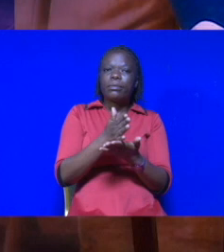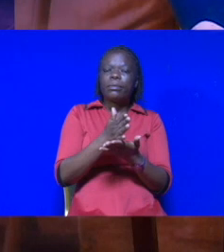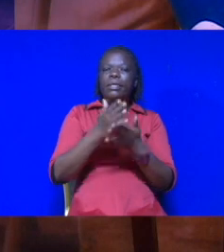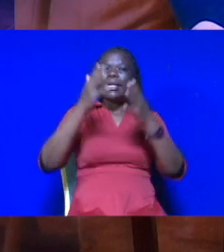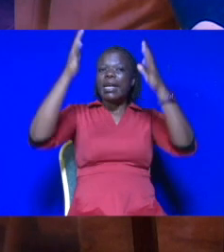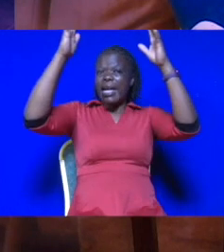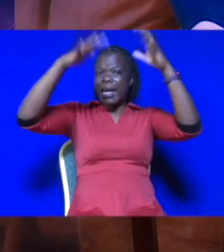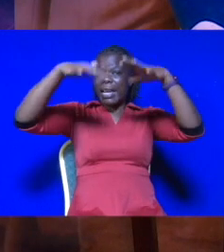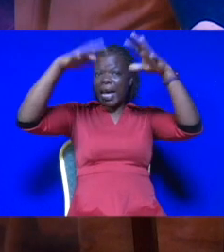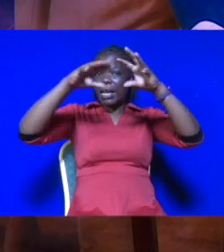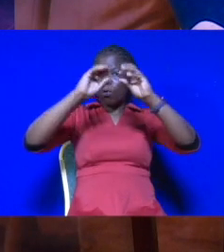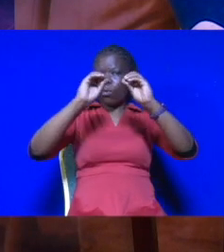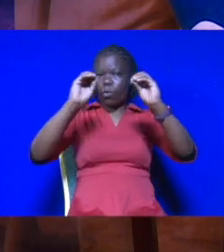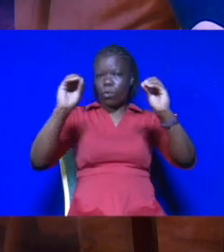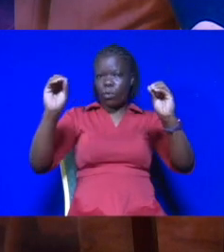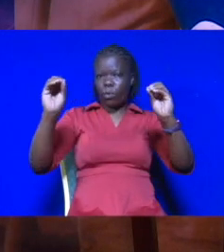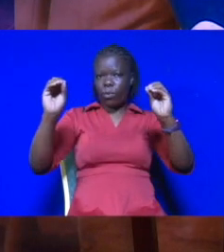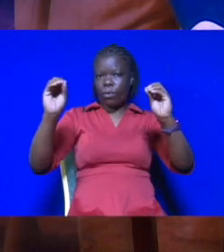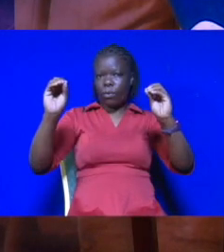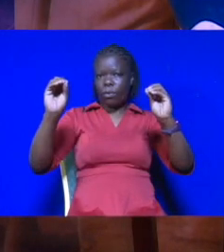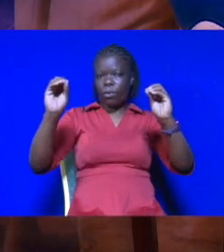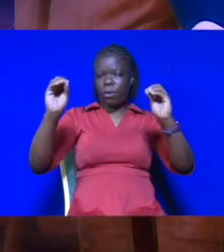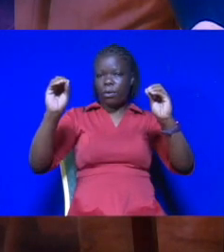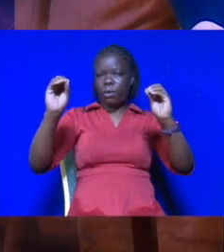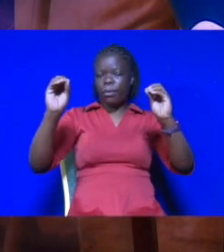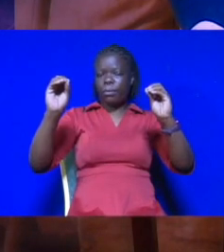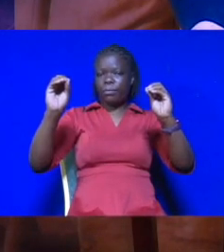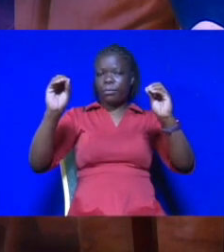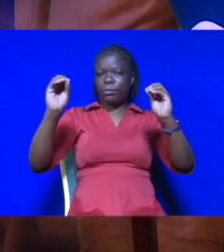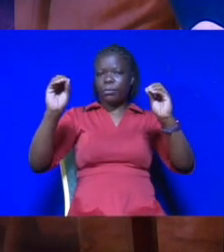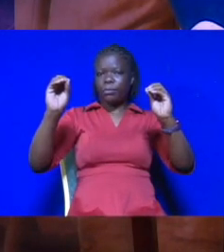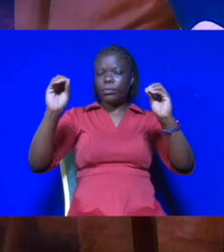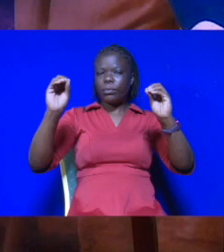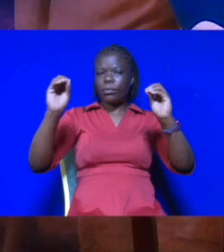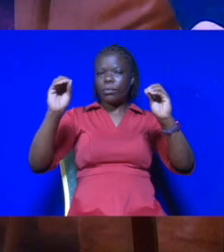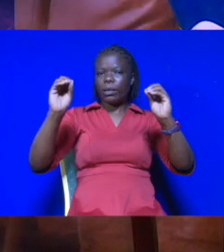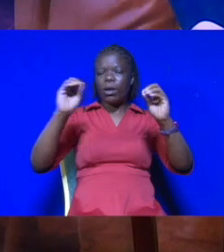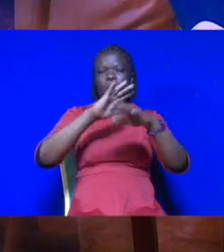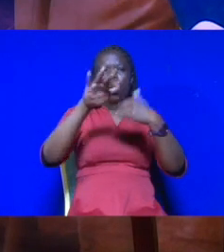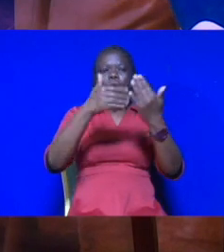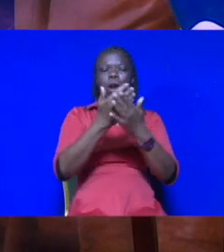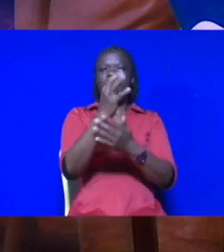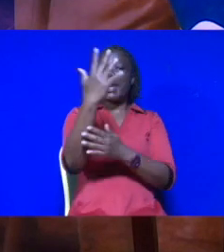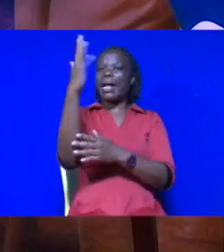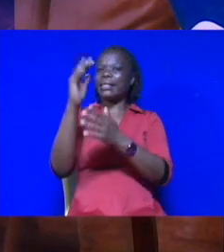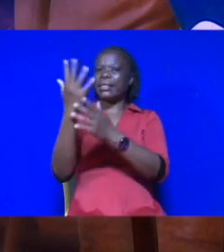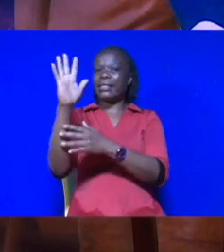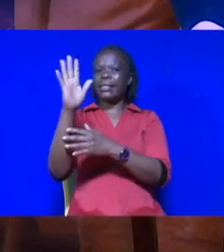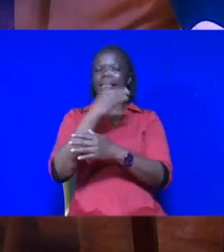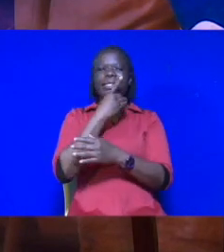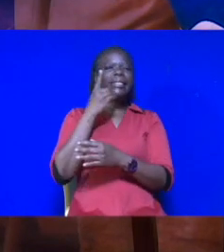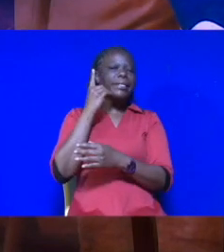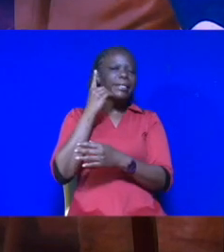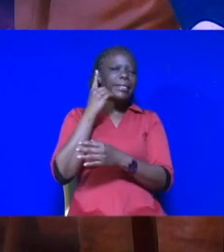mvua ilipokosekana, mvua ilipokosekana, mazao yalikauka. Wakaomba ile miungu